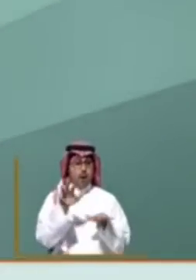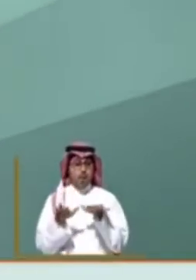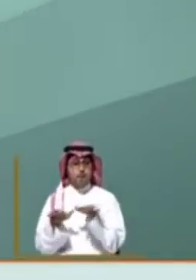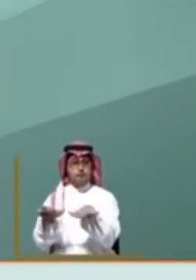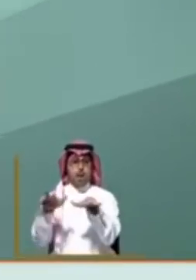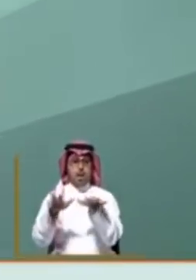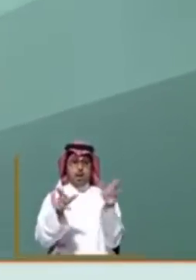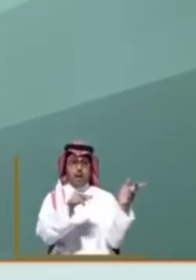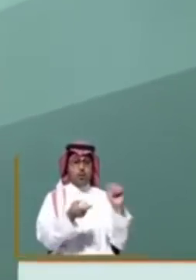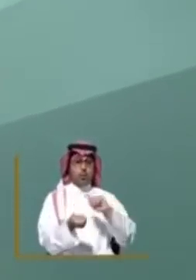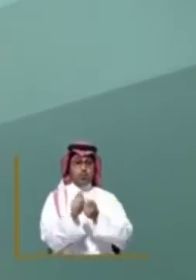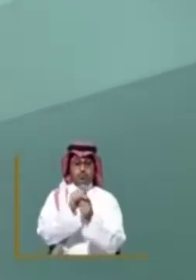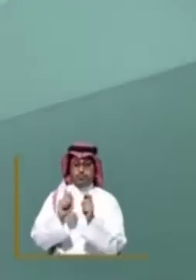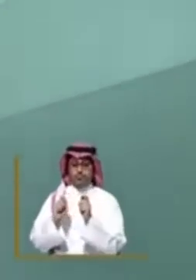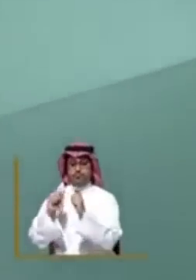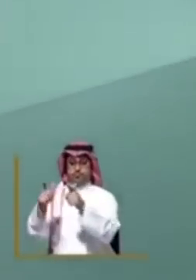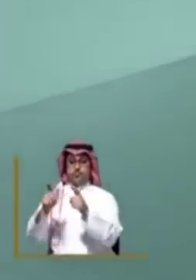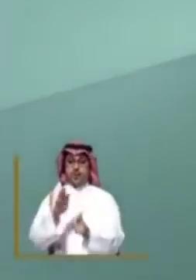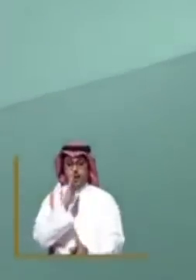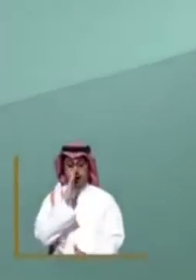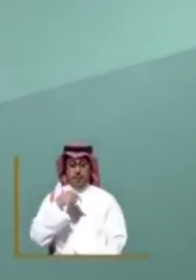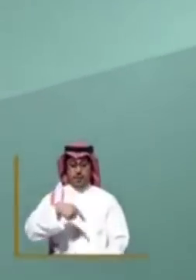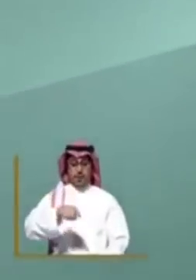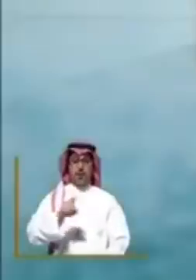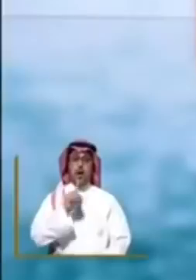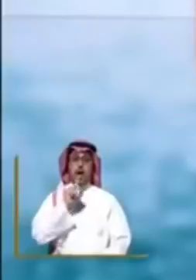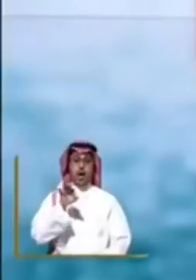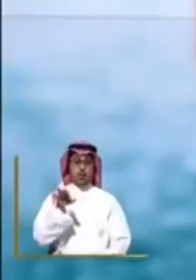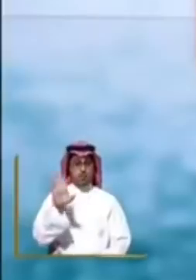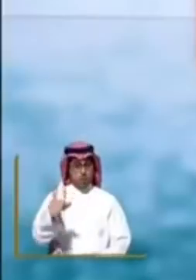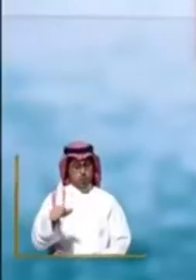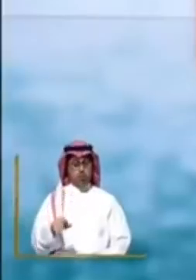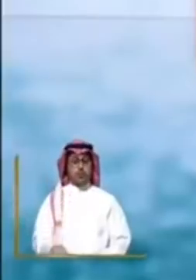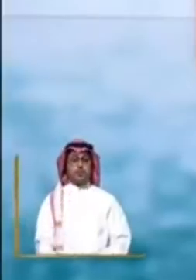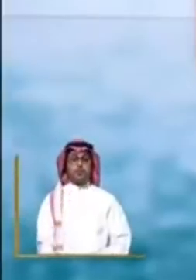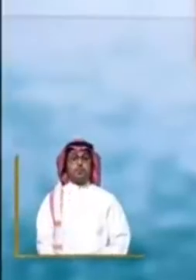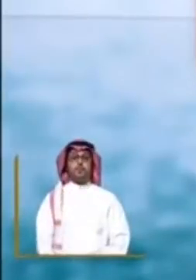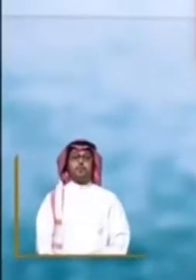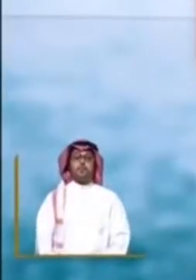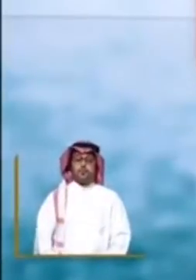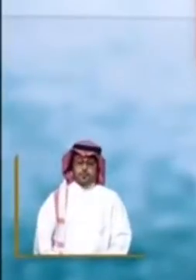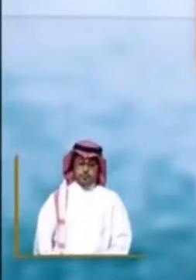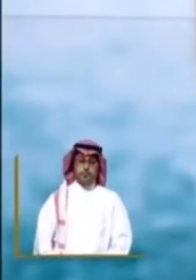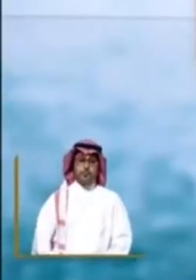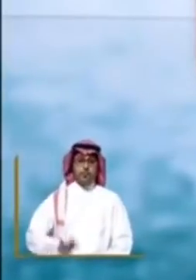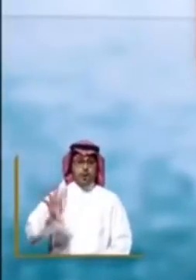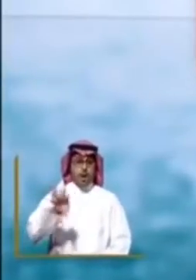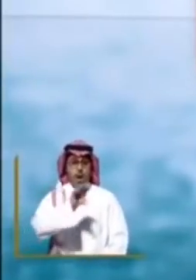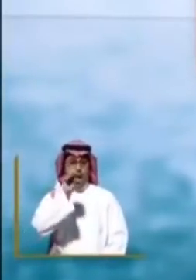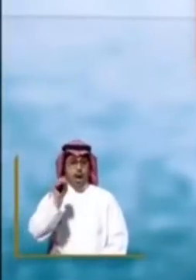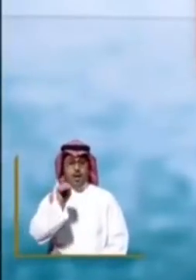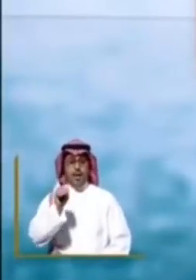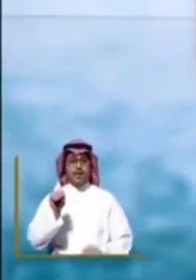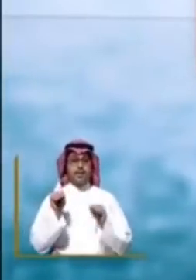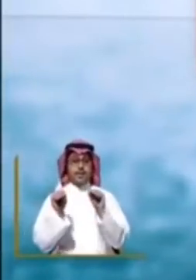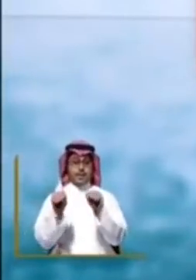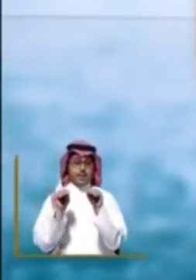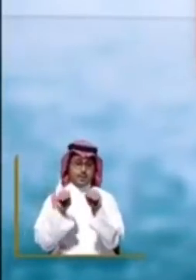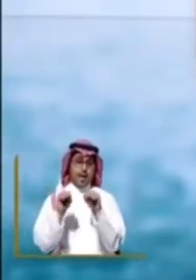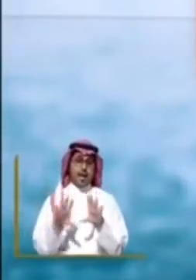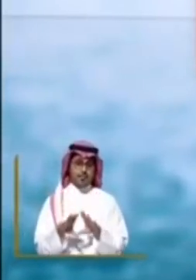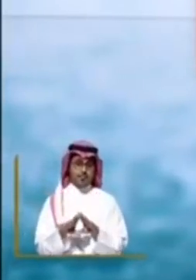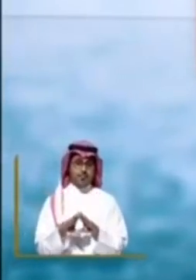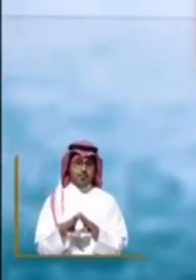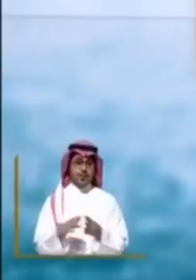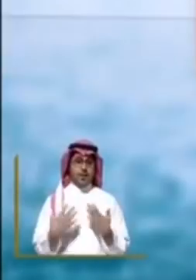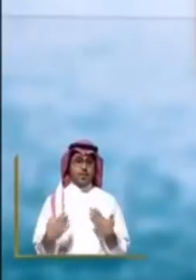7 مليارات ريال سعودي متضمنة بدل غلاء المعيشة. ضمن حرص هيئة تقويم التعليم والتدريب على أبنائها